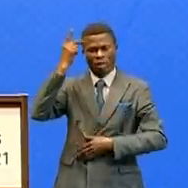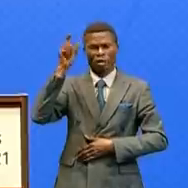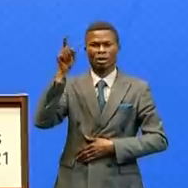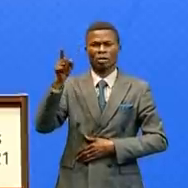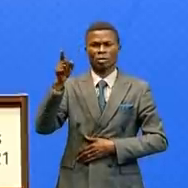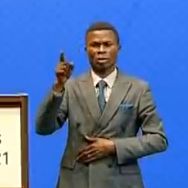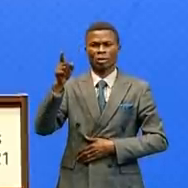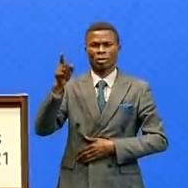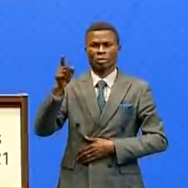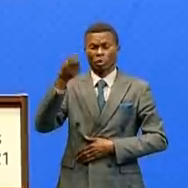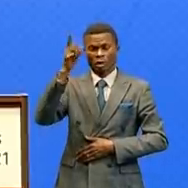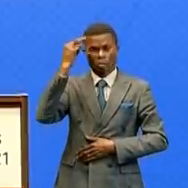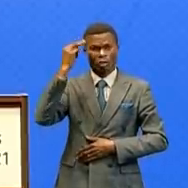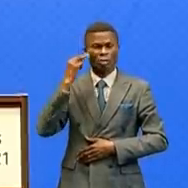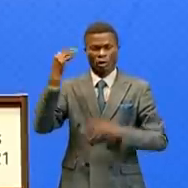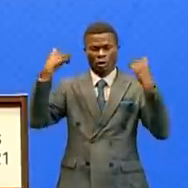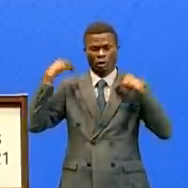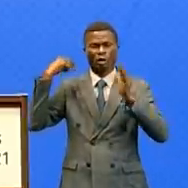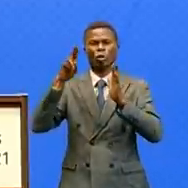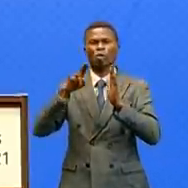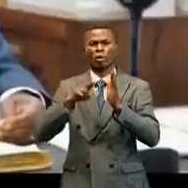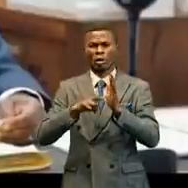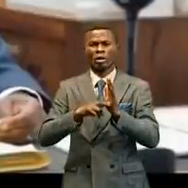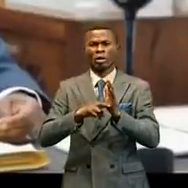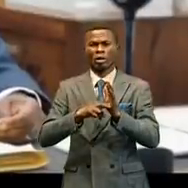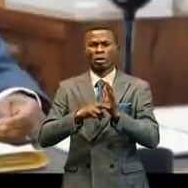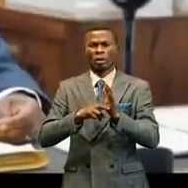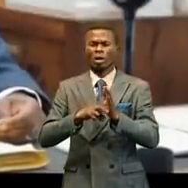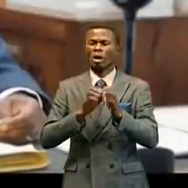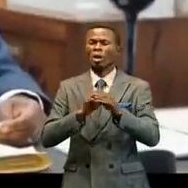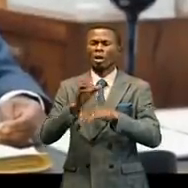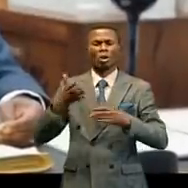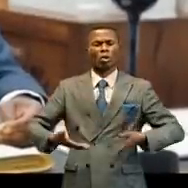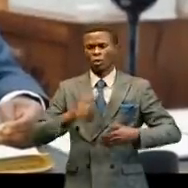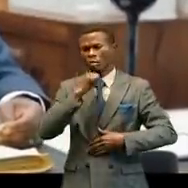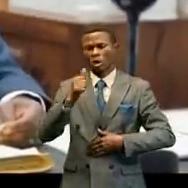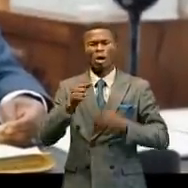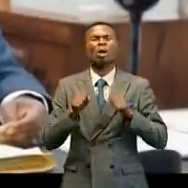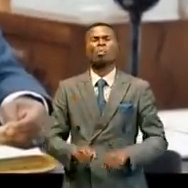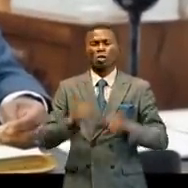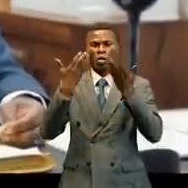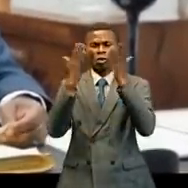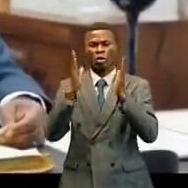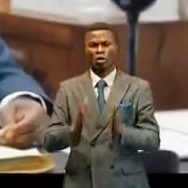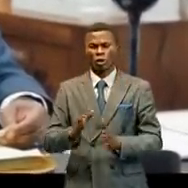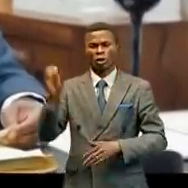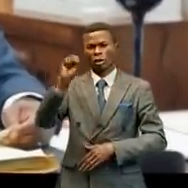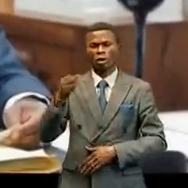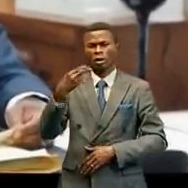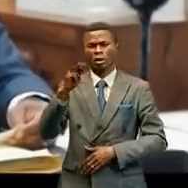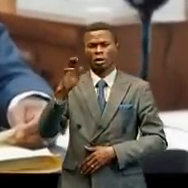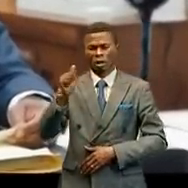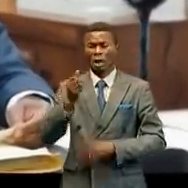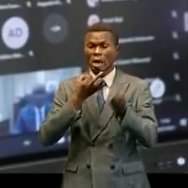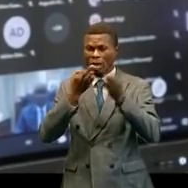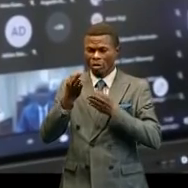Kinshasa. Le Premier ministre chef du gouvernement a déploré la mort de l'étudiant Chama Kwete. Il a